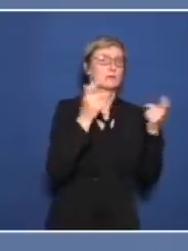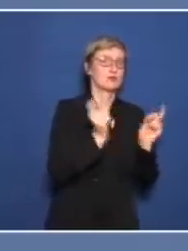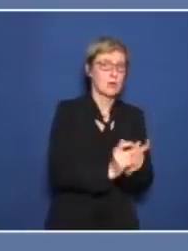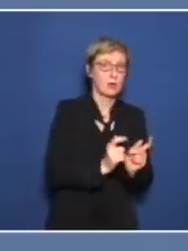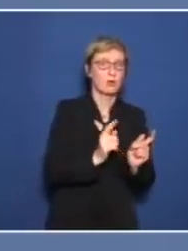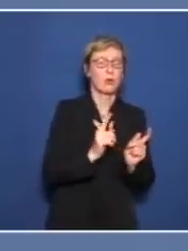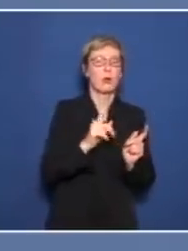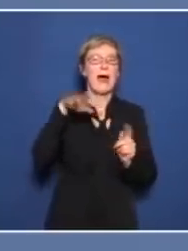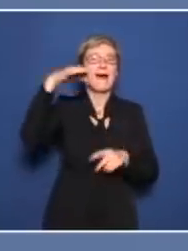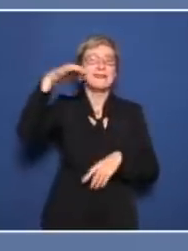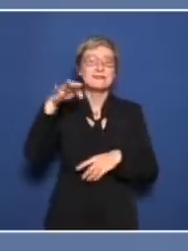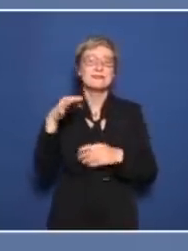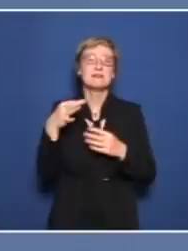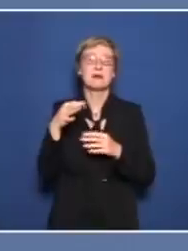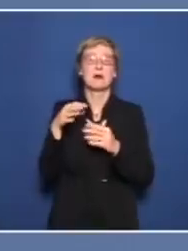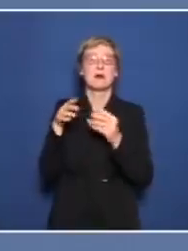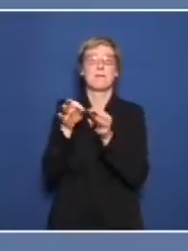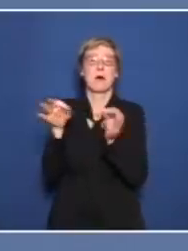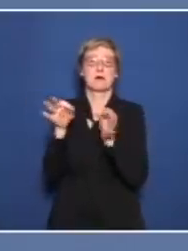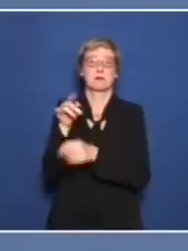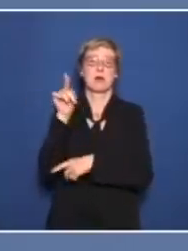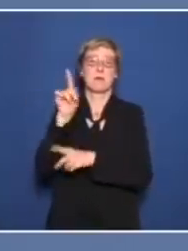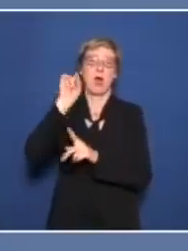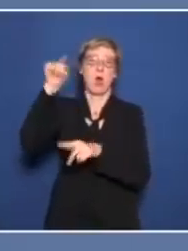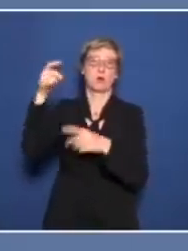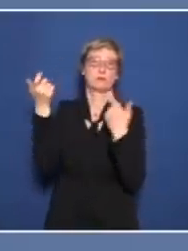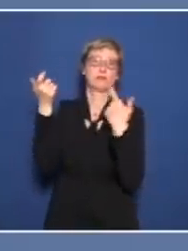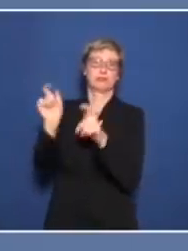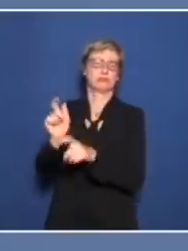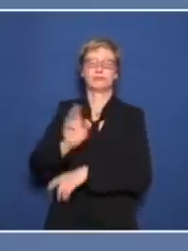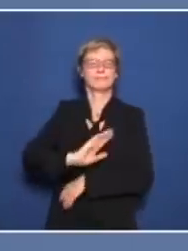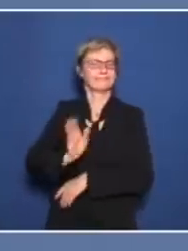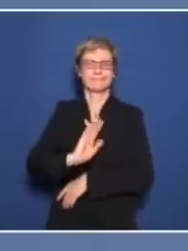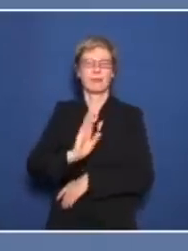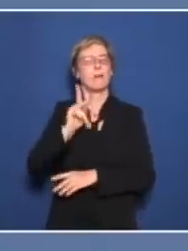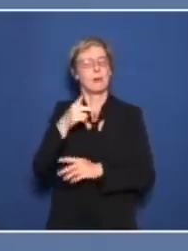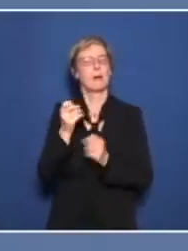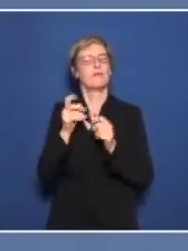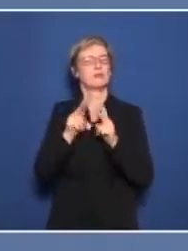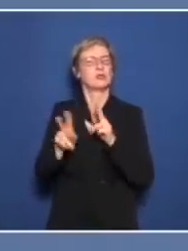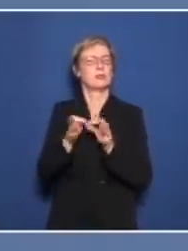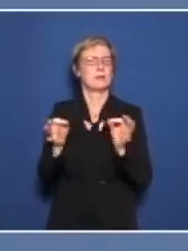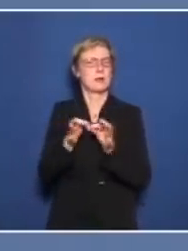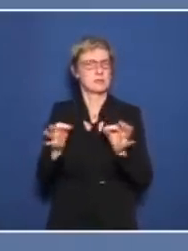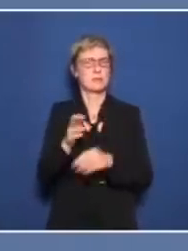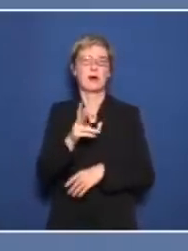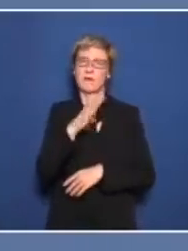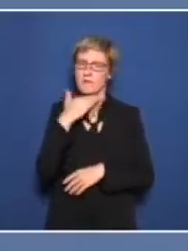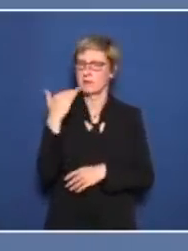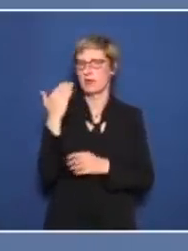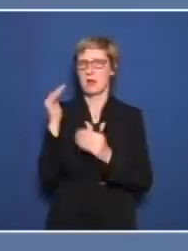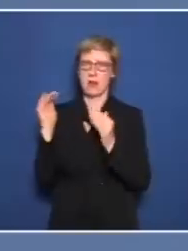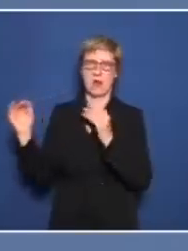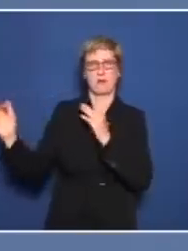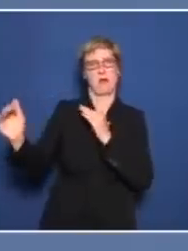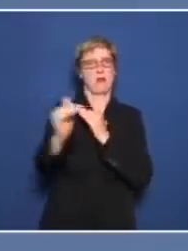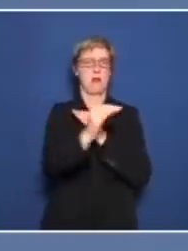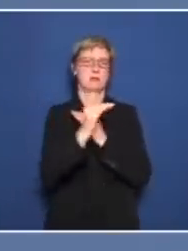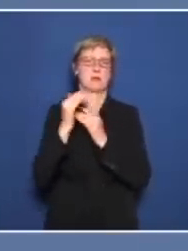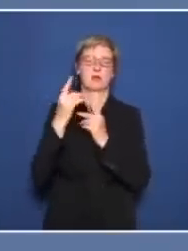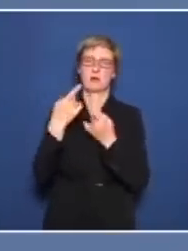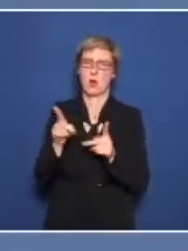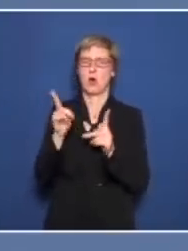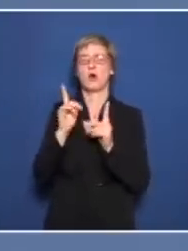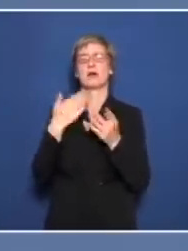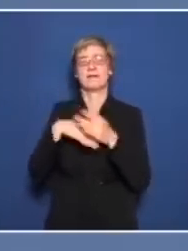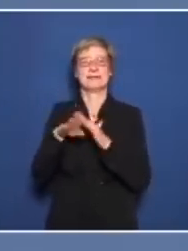Und nahezu alle Länder auf der Welt, die die dritte Welle unter Kontrolle gebracht haben, haben auch zu diesem Mittel gegriffen und hatten damit